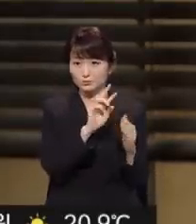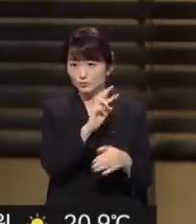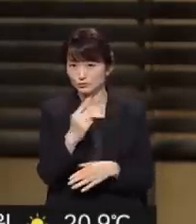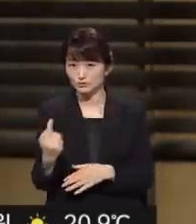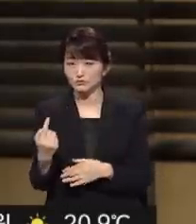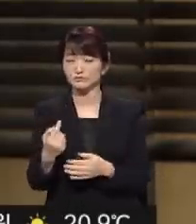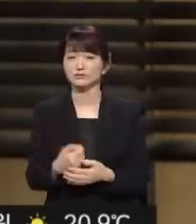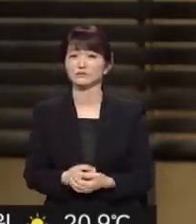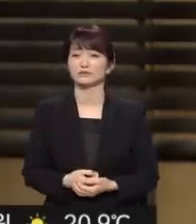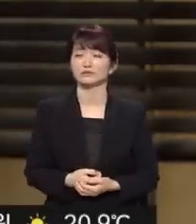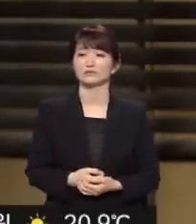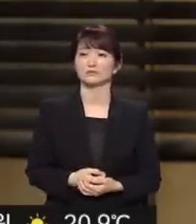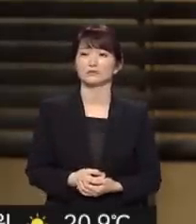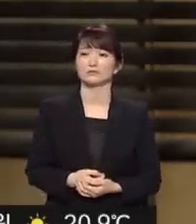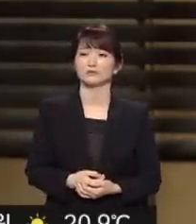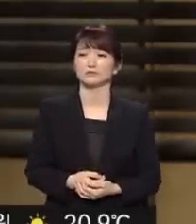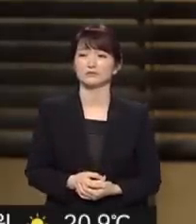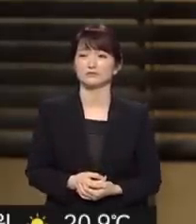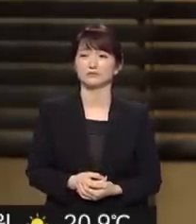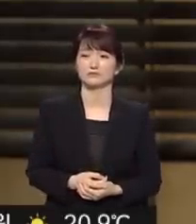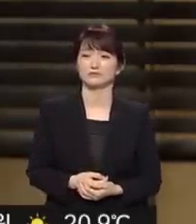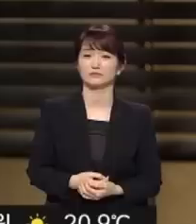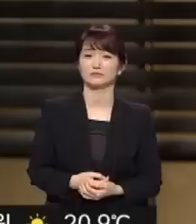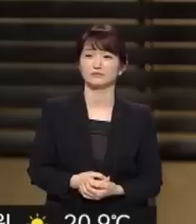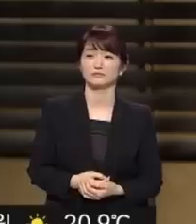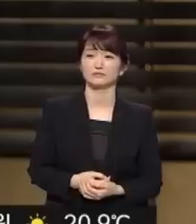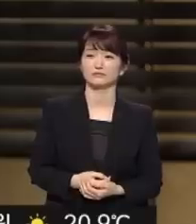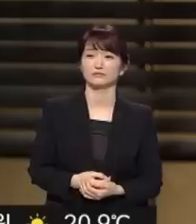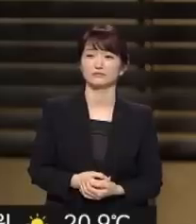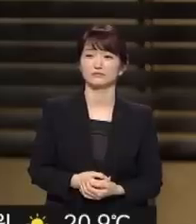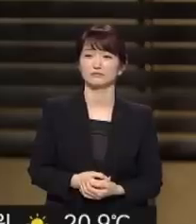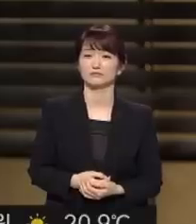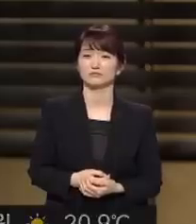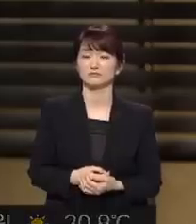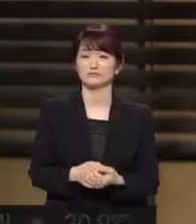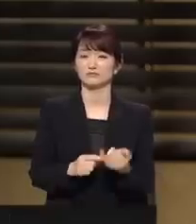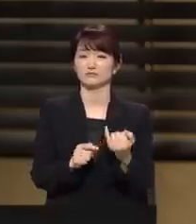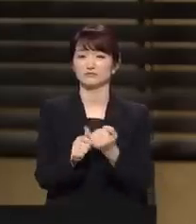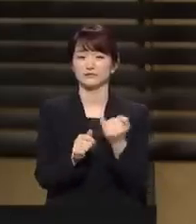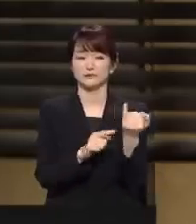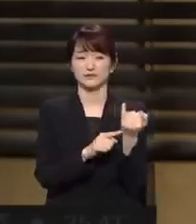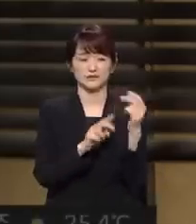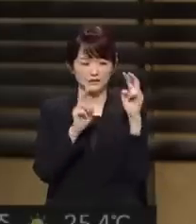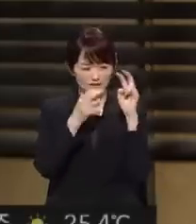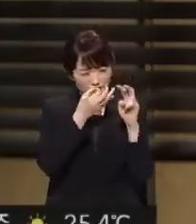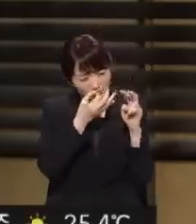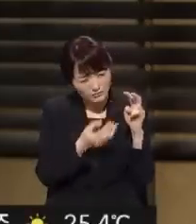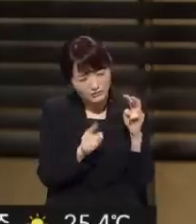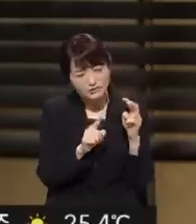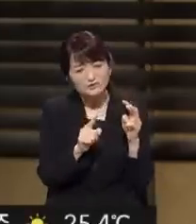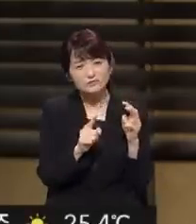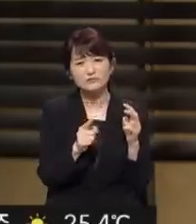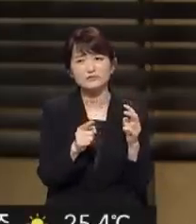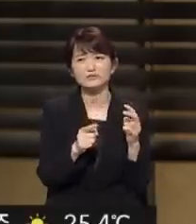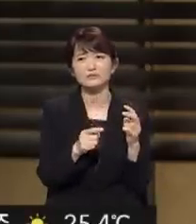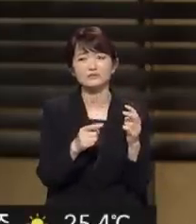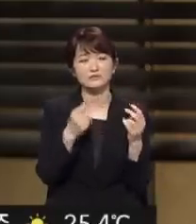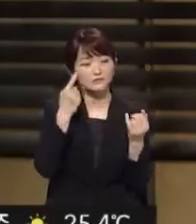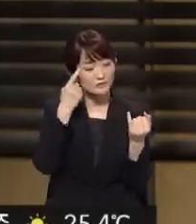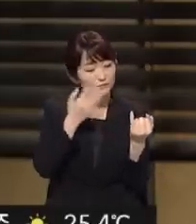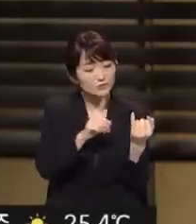예컨대 내가 회사에서 좀 힘든 일이 있었다. 이렇게 하면 기본적으로 대화 어떻게 하면 어떤 일이